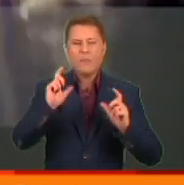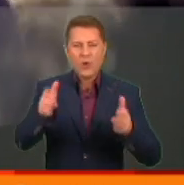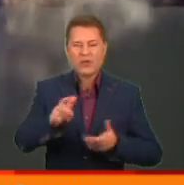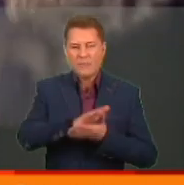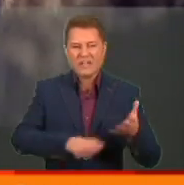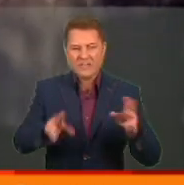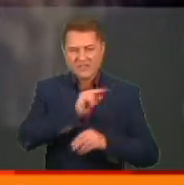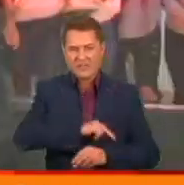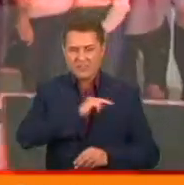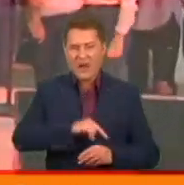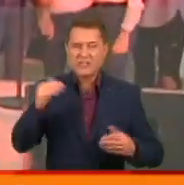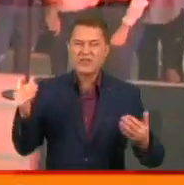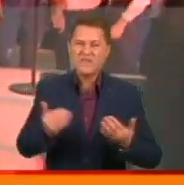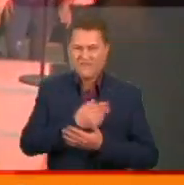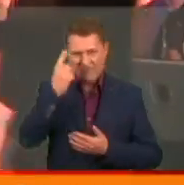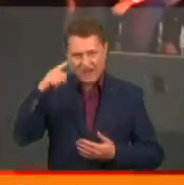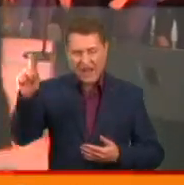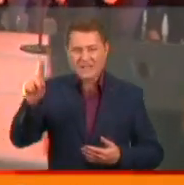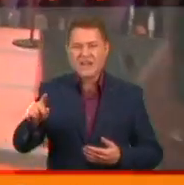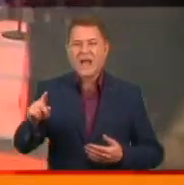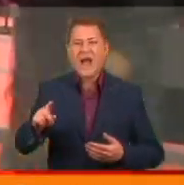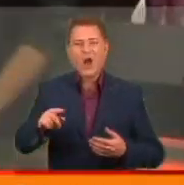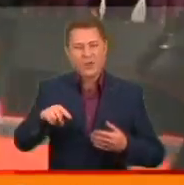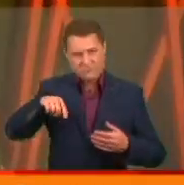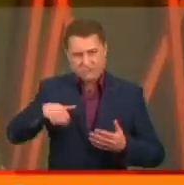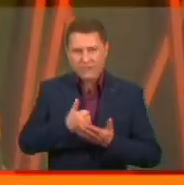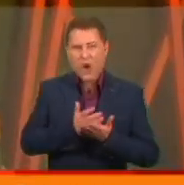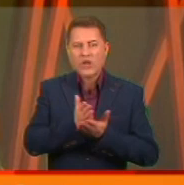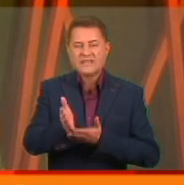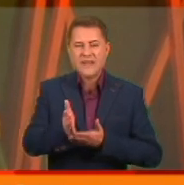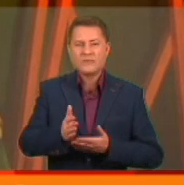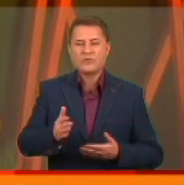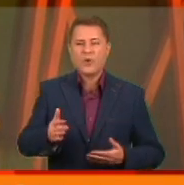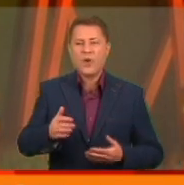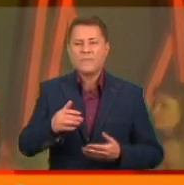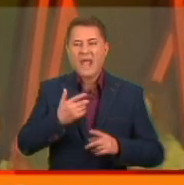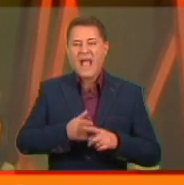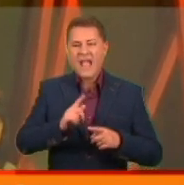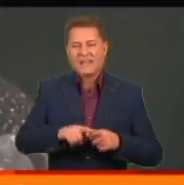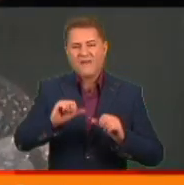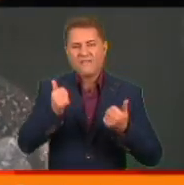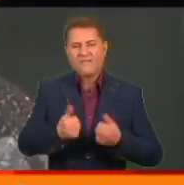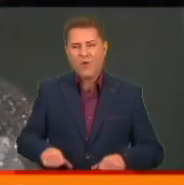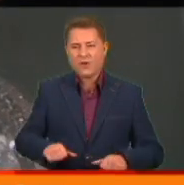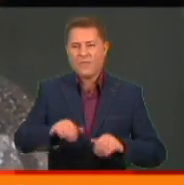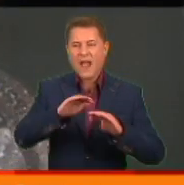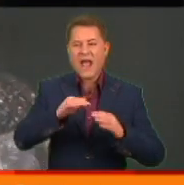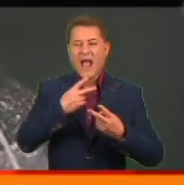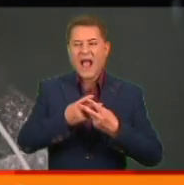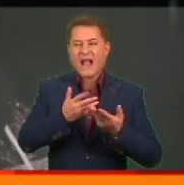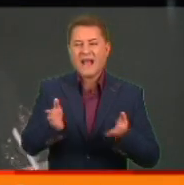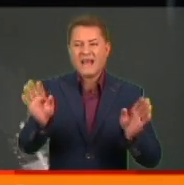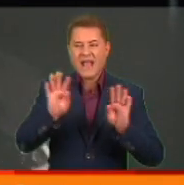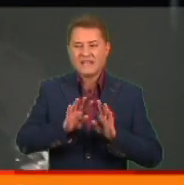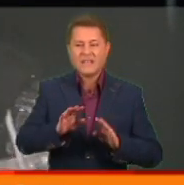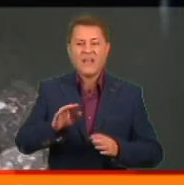для нового кліпу вигадала оригінальну концепцію. Наша локація, вона зроблена в формі клітки. Клітка – як зона комфорту кожного чоловіка. І